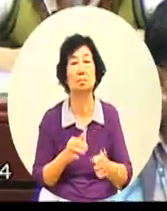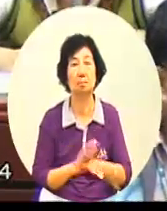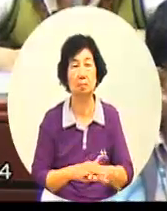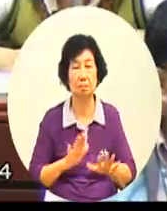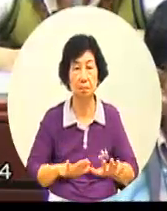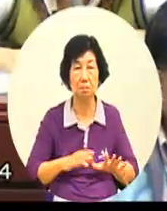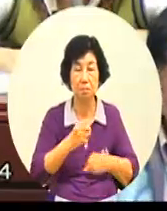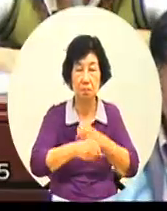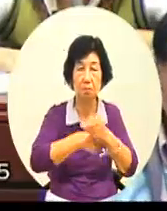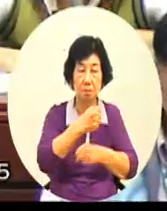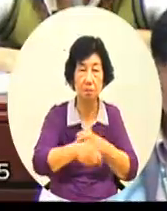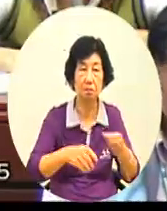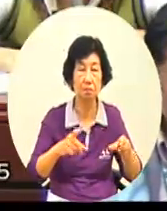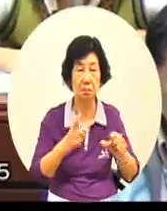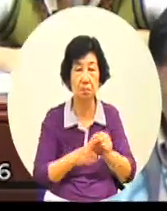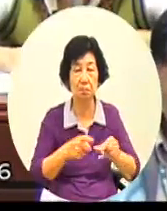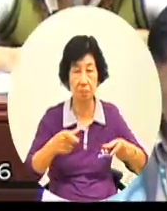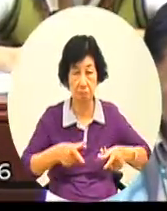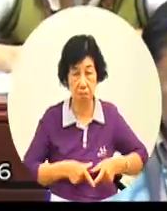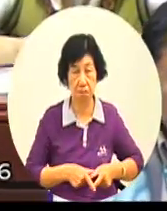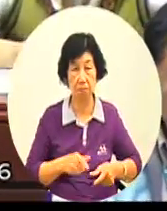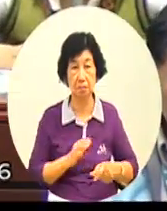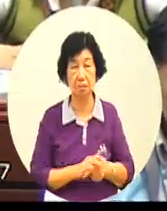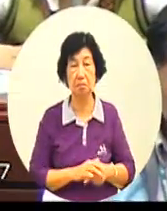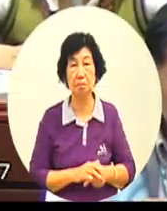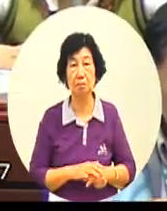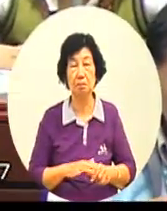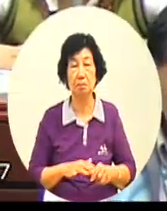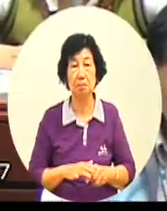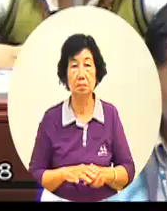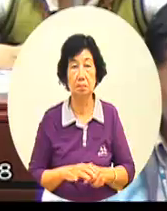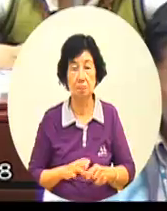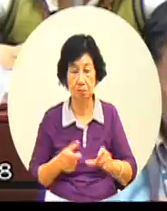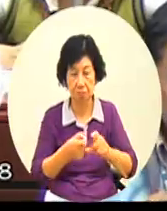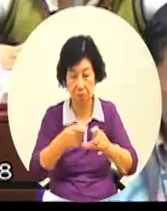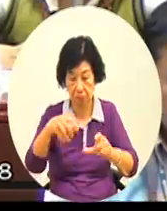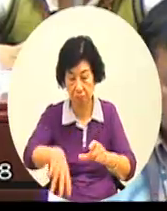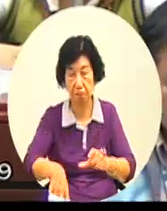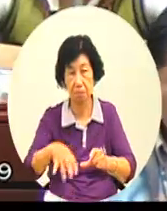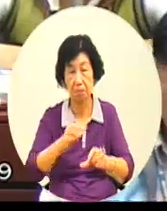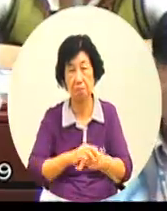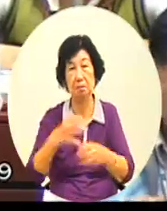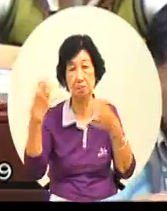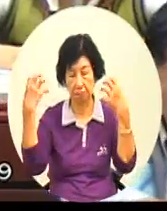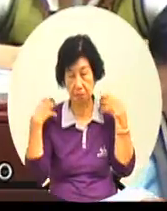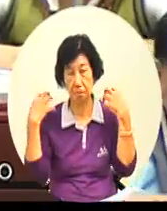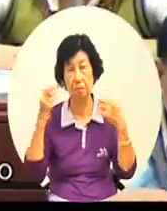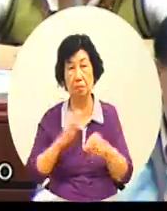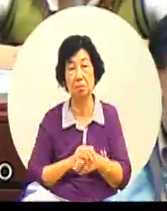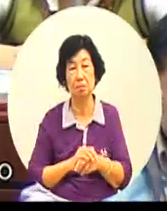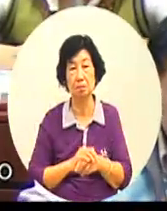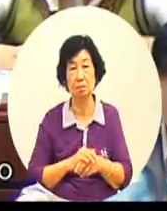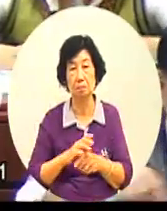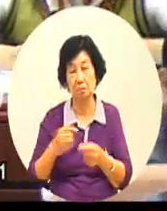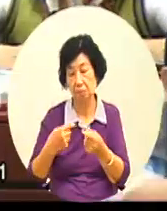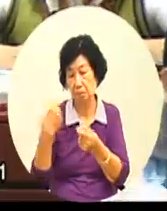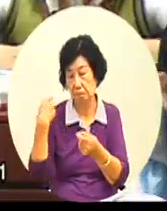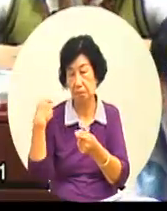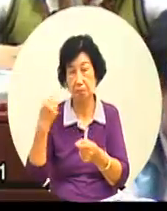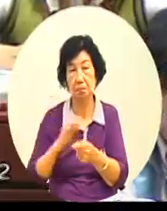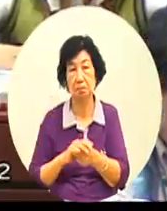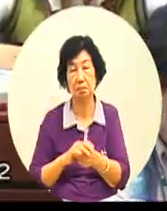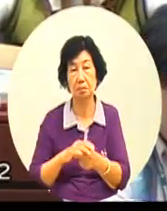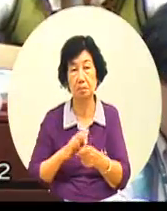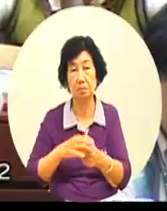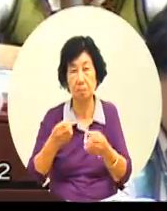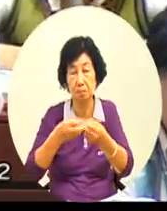跟议员报告，就是活动中心其实主管机关还是在区公所。那去年议员建议，当然我们是很愿意去帮